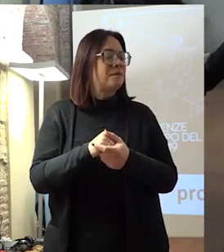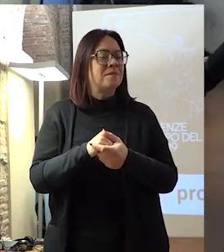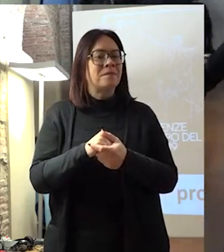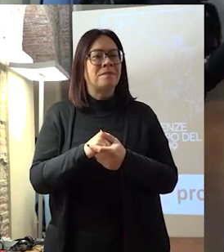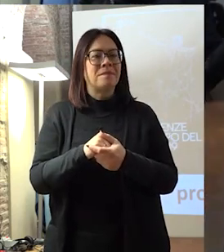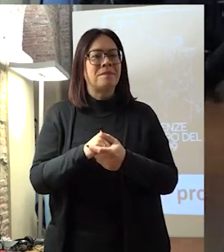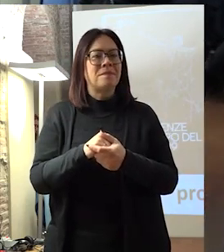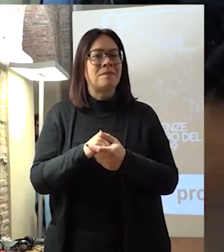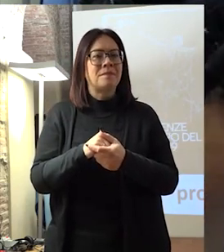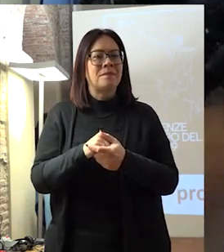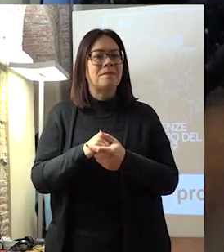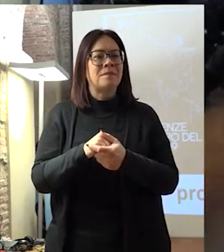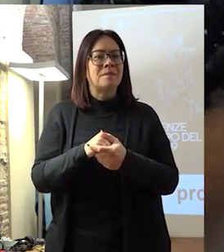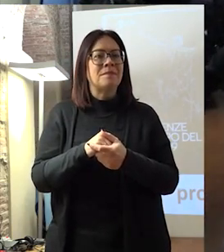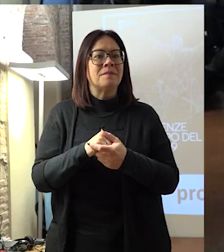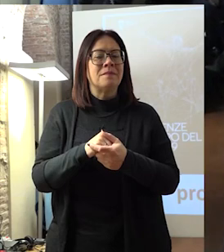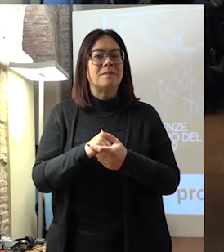venuto.